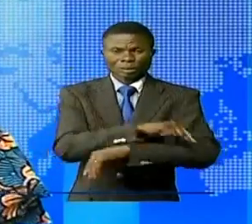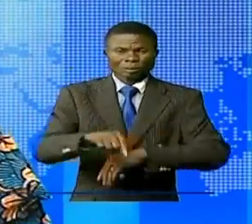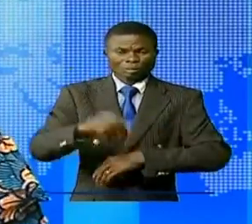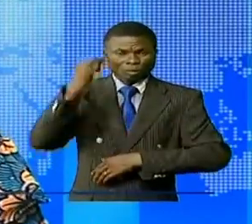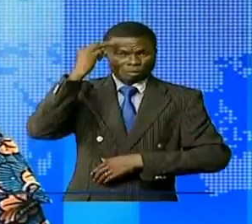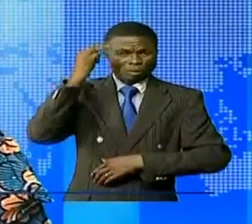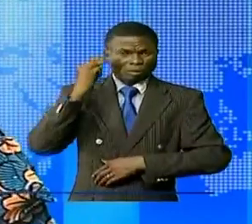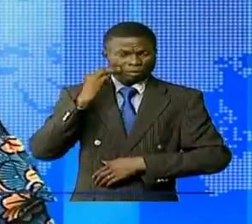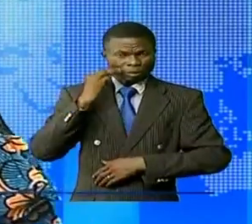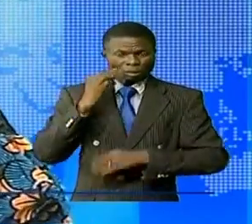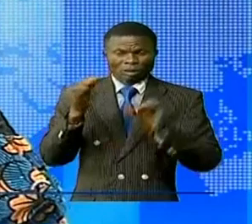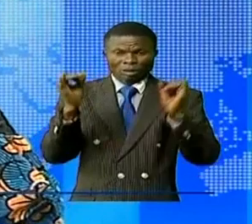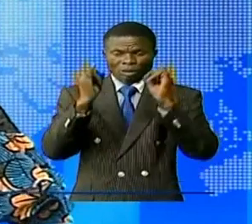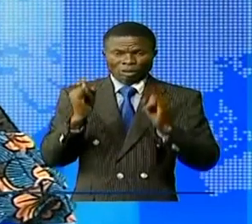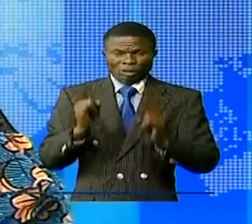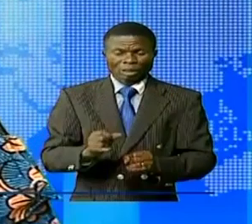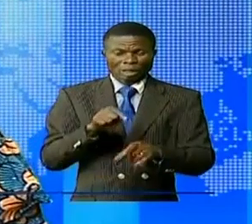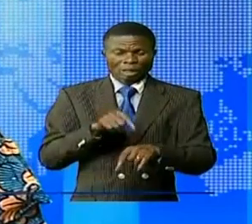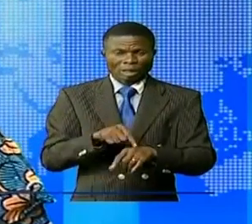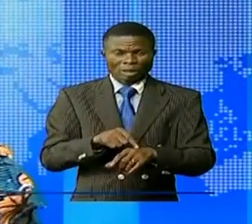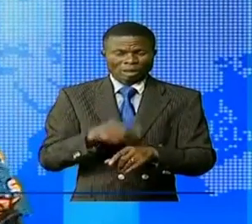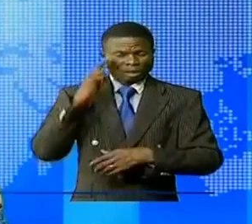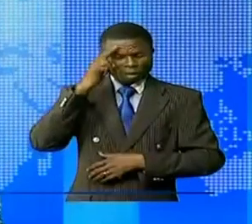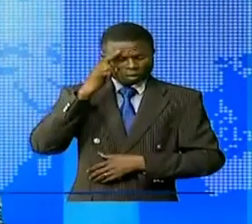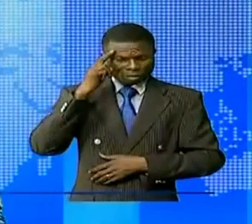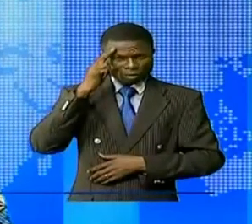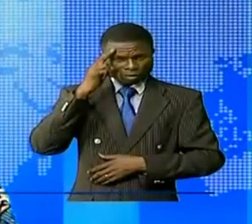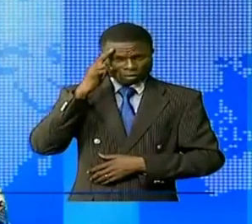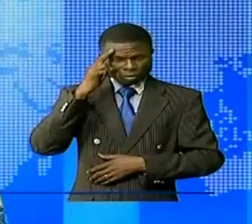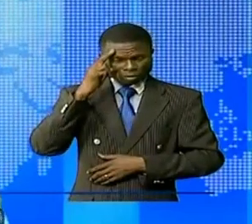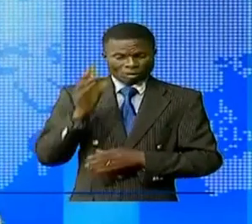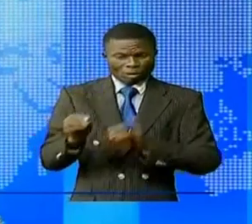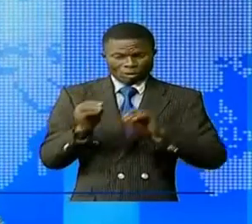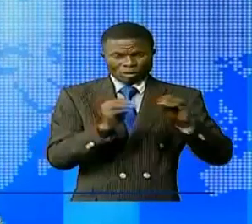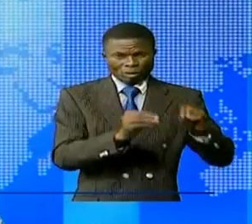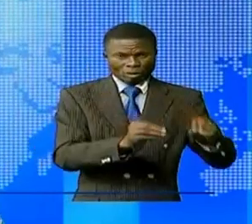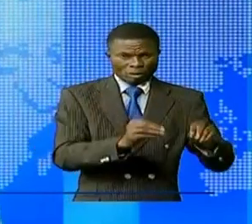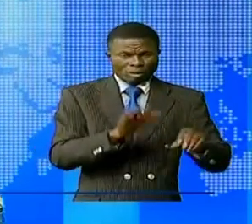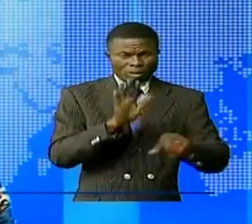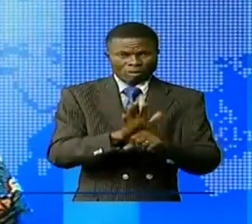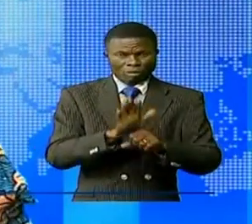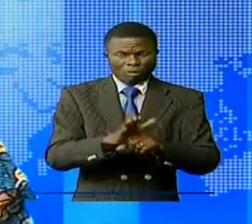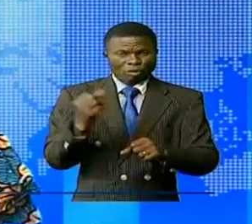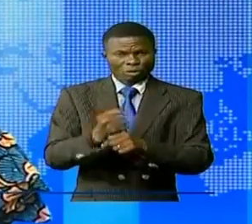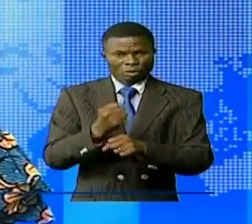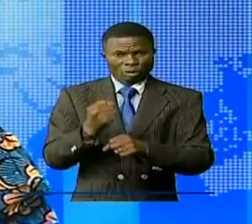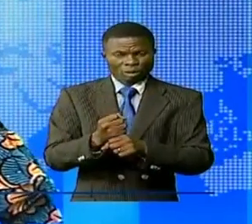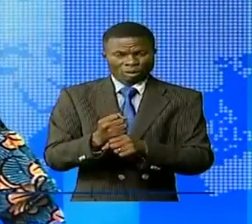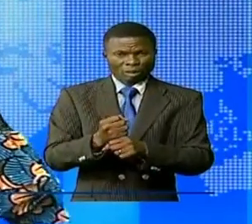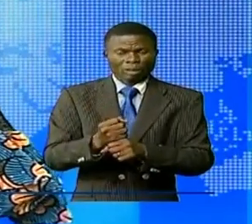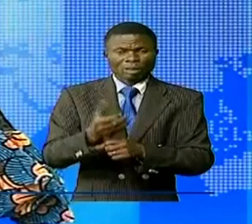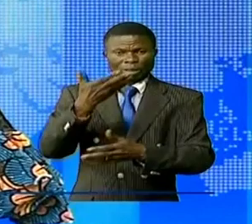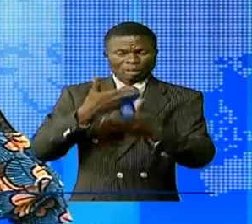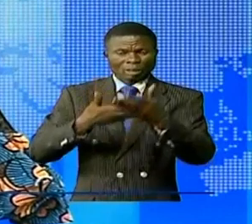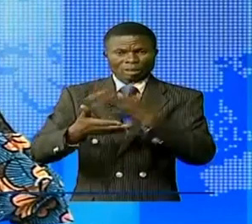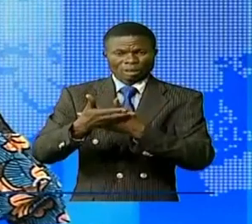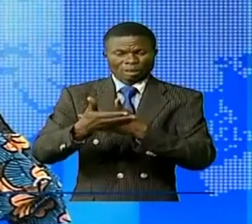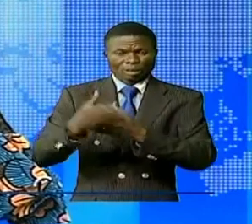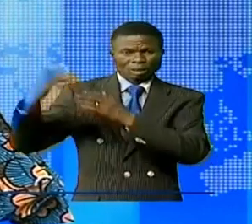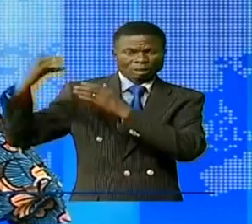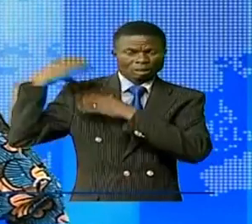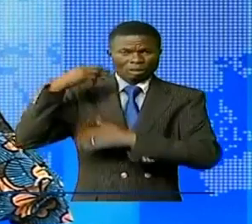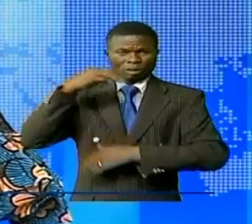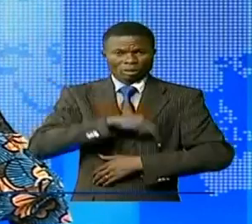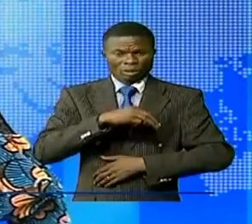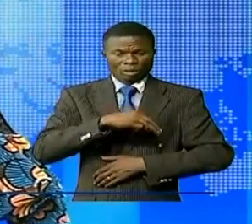du numérique. L'heure est à la réflexion pour mettre en place ces différents services. Un échange entre le chargé de mission,